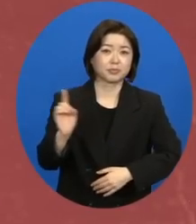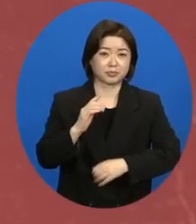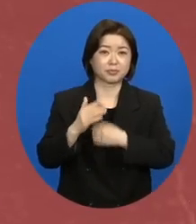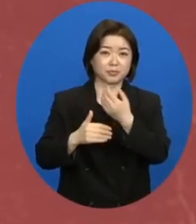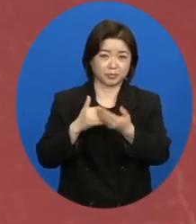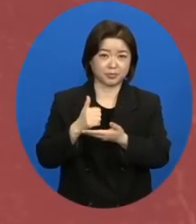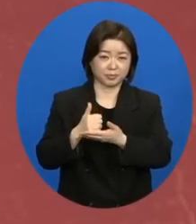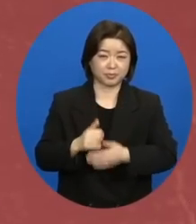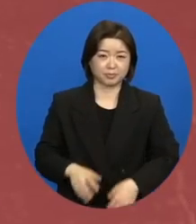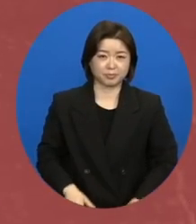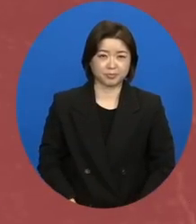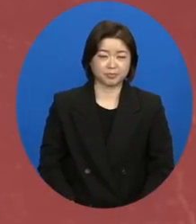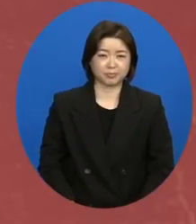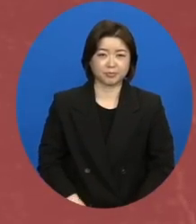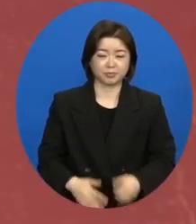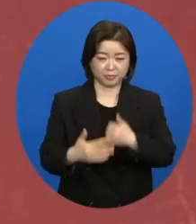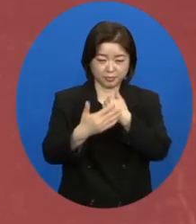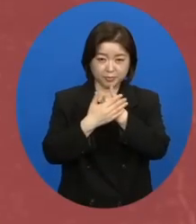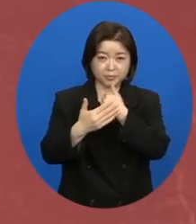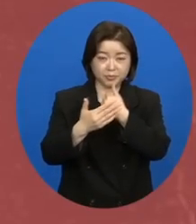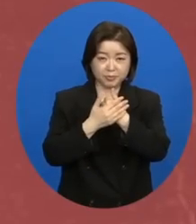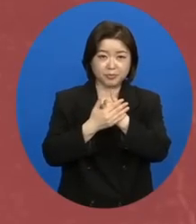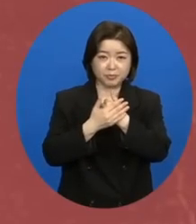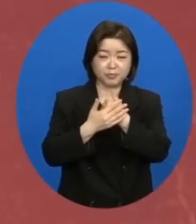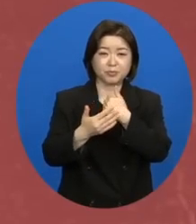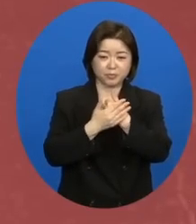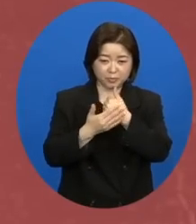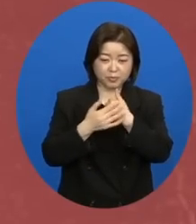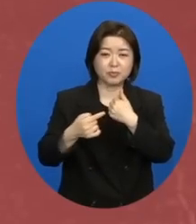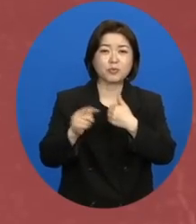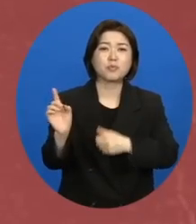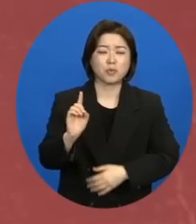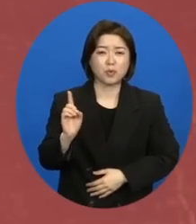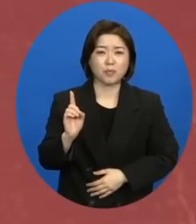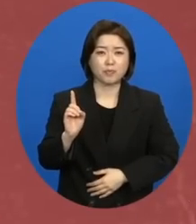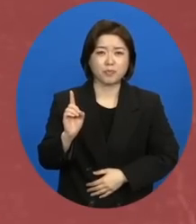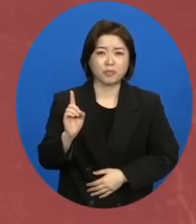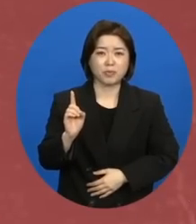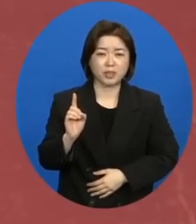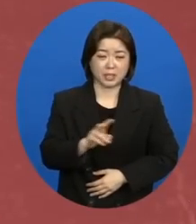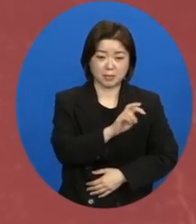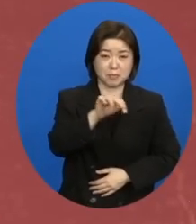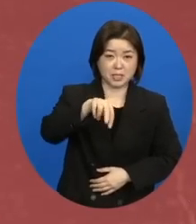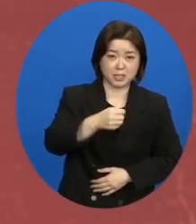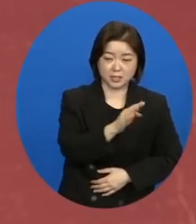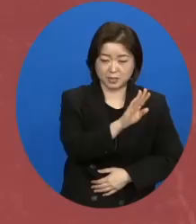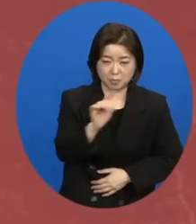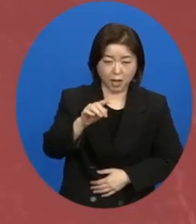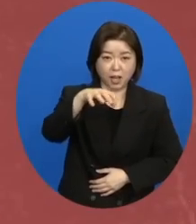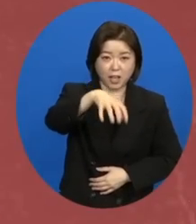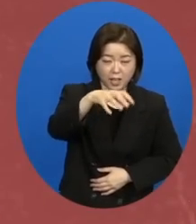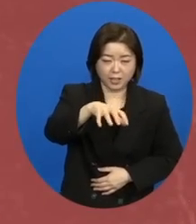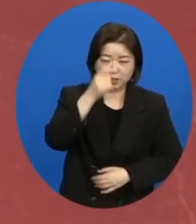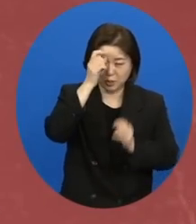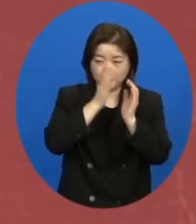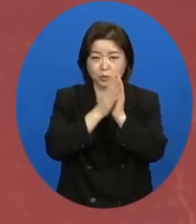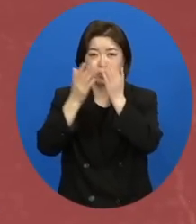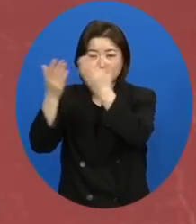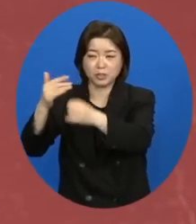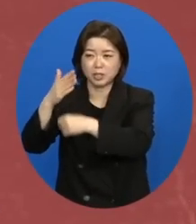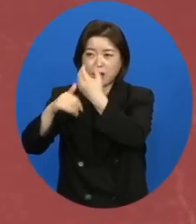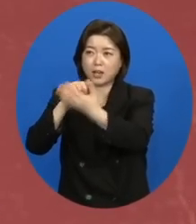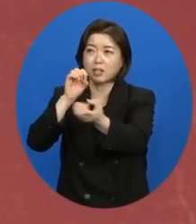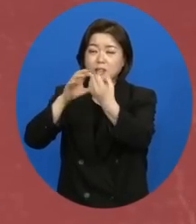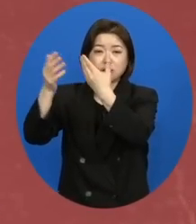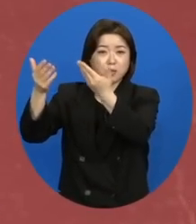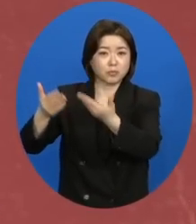에베네셀이 뭐죠? 도우셨다는데 그 도움이 뭐예요? 미스바에서 기도했더니 하나님이